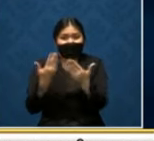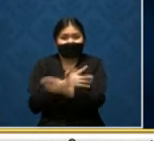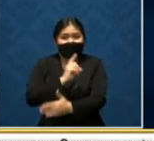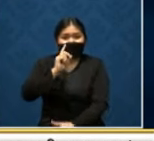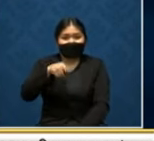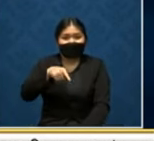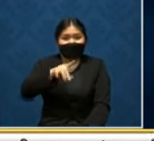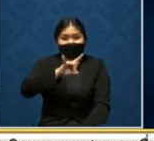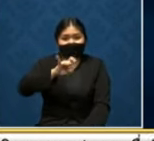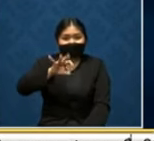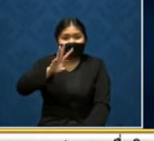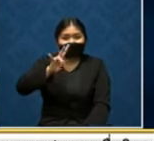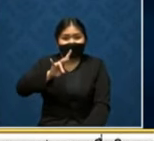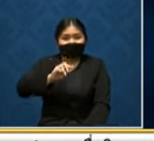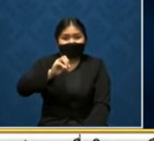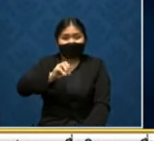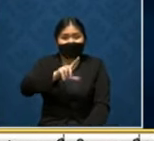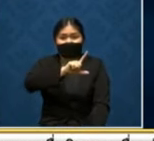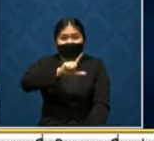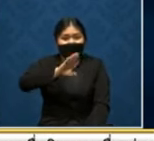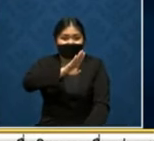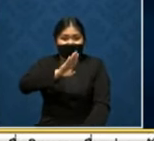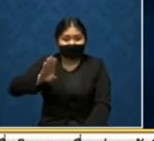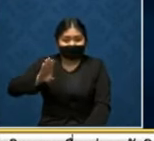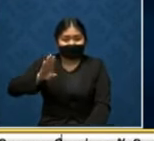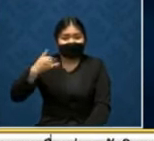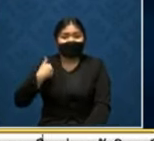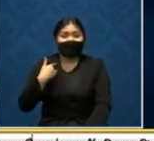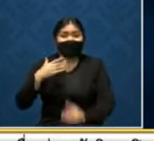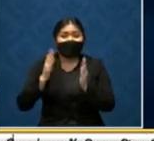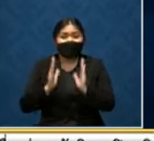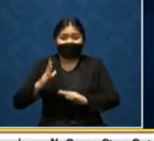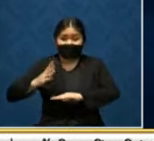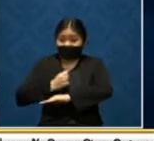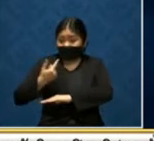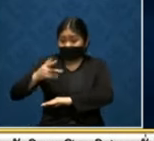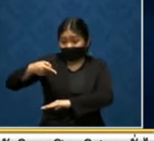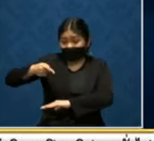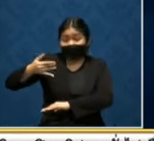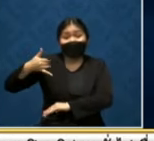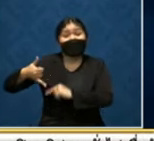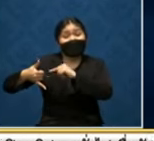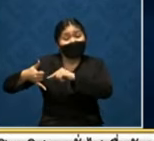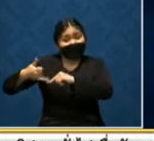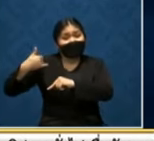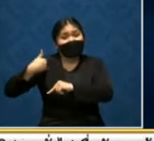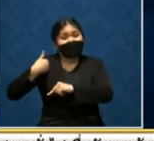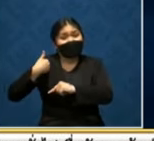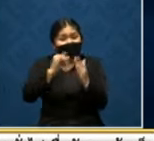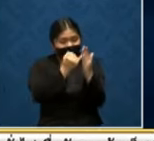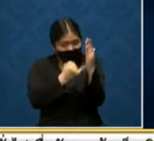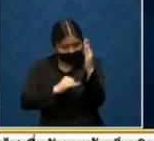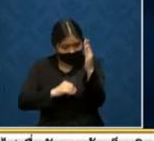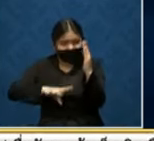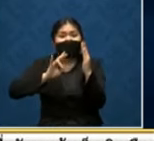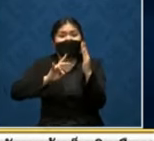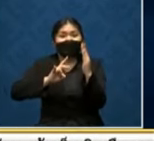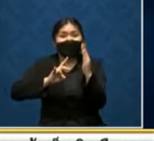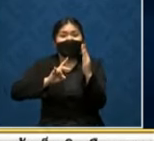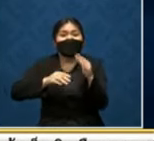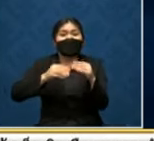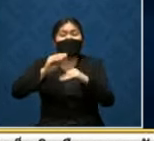1,870ล้านบาทและที่จะให้ผู้รับเหมาปปลาท่านเนี่ยมีทั้งหมด 7จังหวัดรวม 55